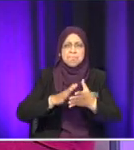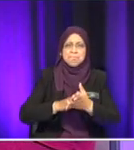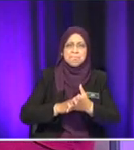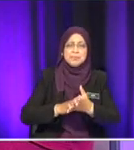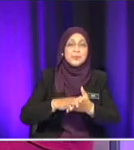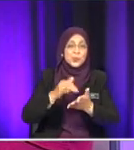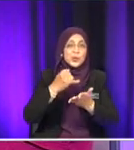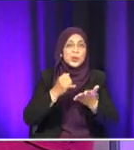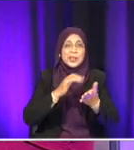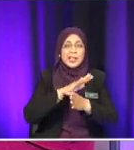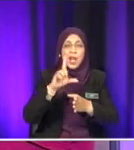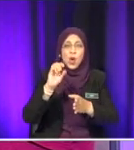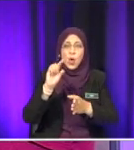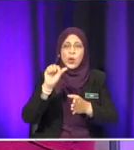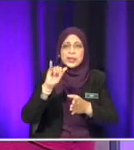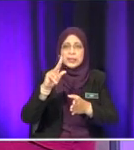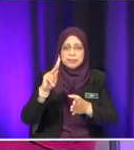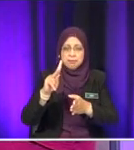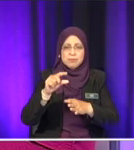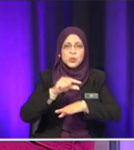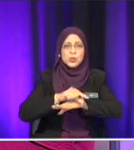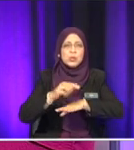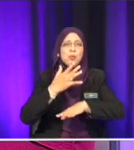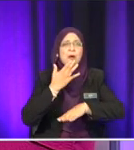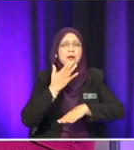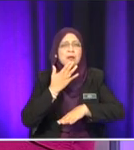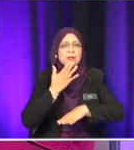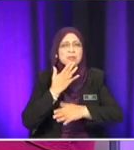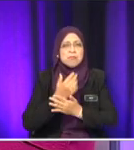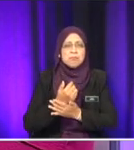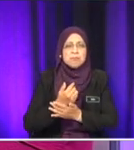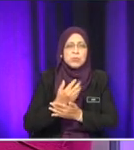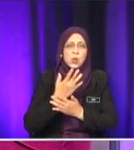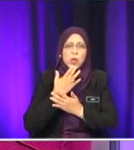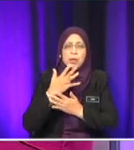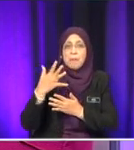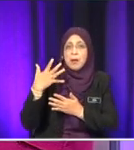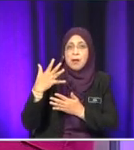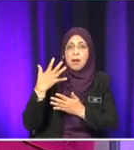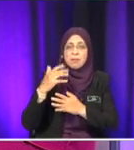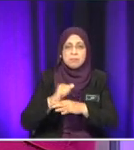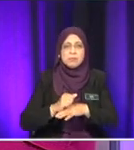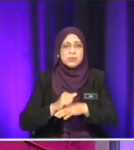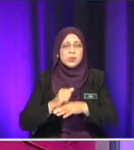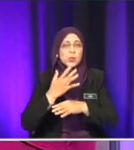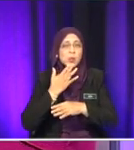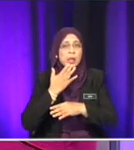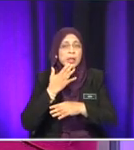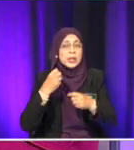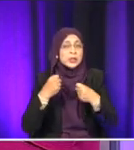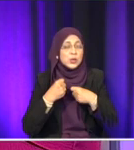penggunaan warna juga tadi penggunaan itu